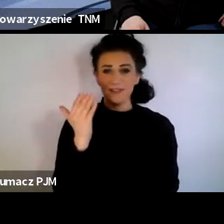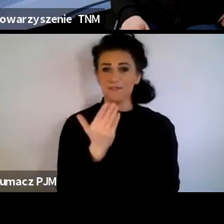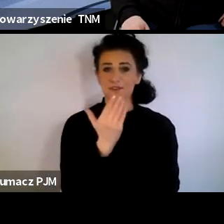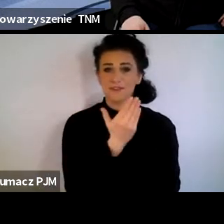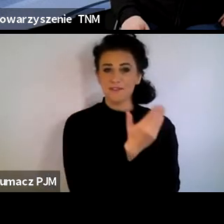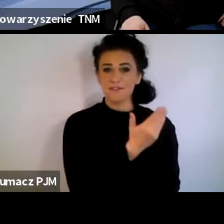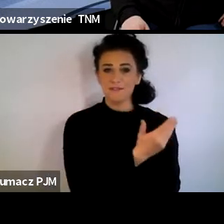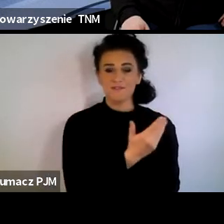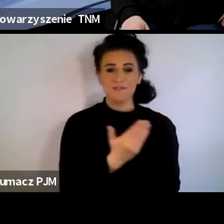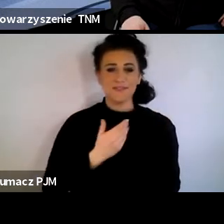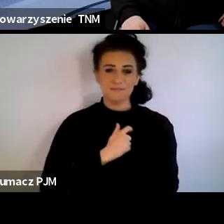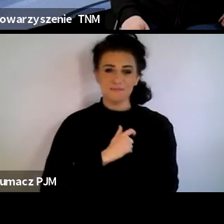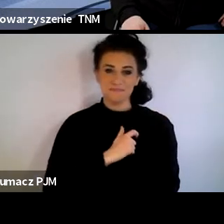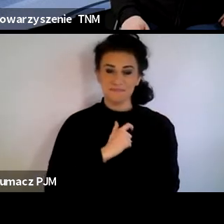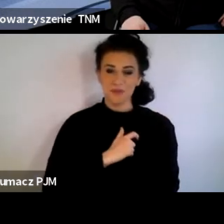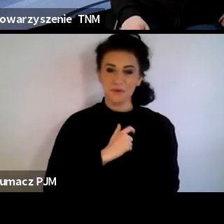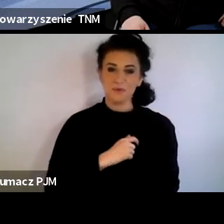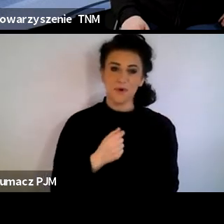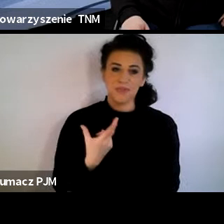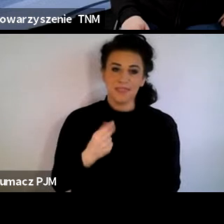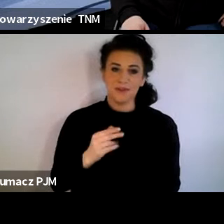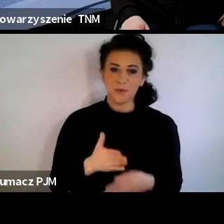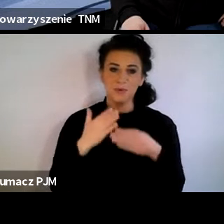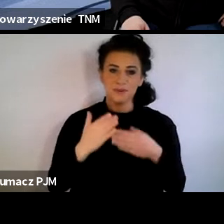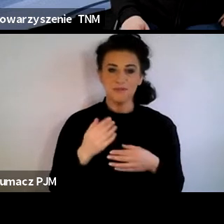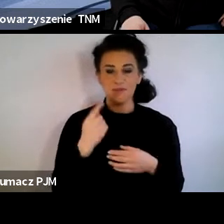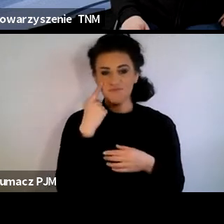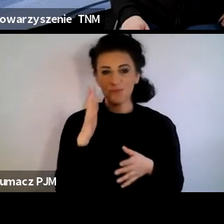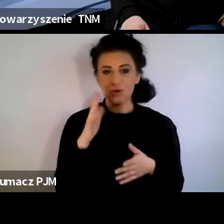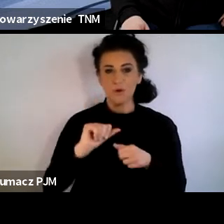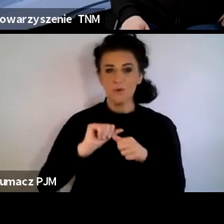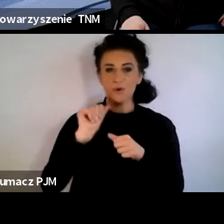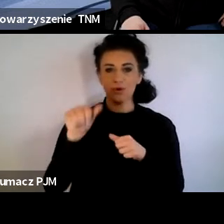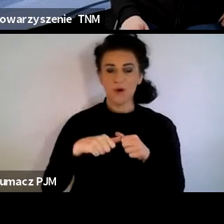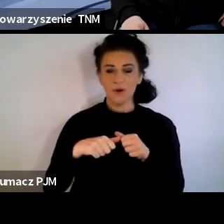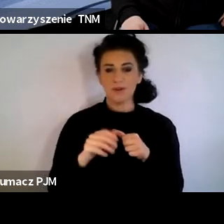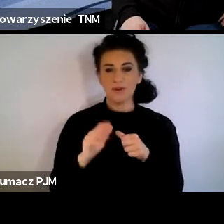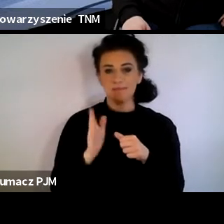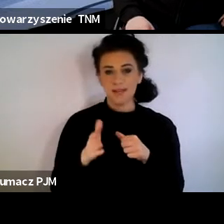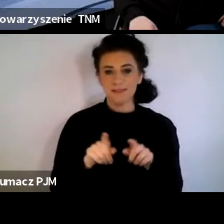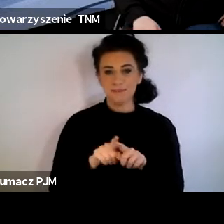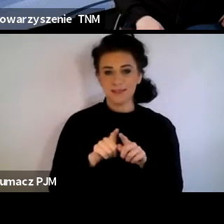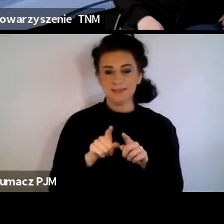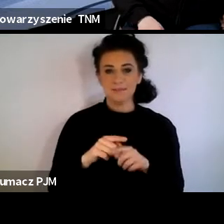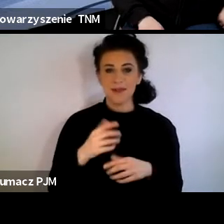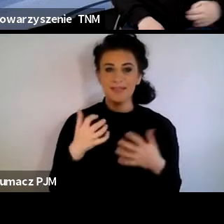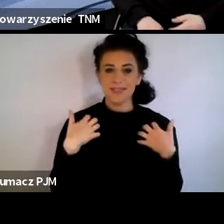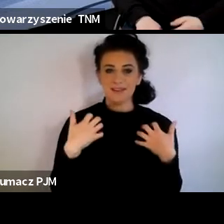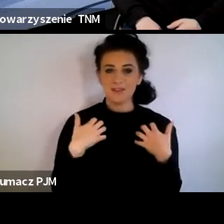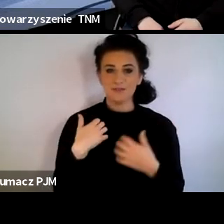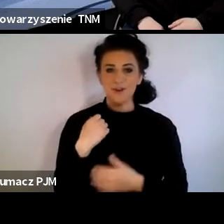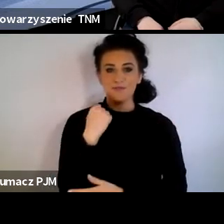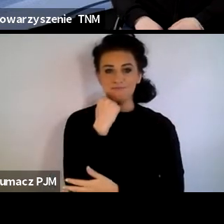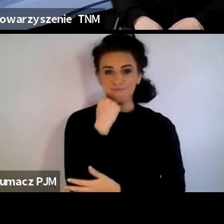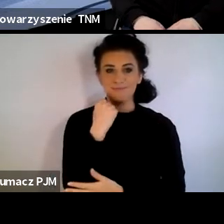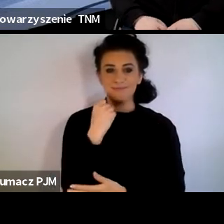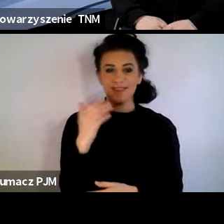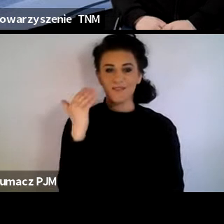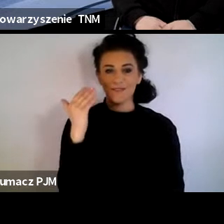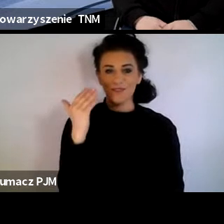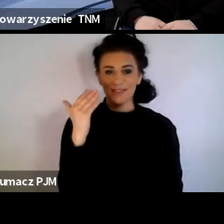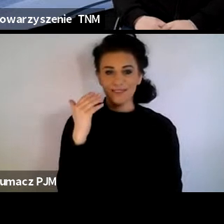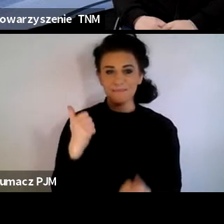nie ukrywam, że mam nadzieję, że za około rok będziemy się tak przy recepcji konferencyjnej witać w